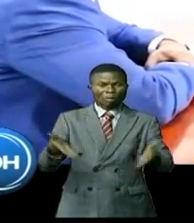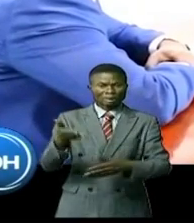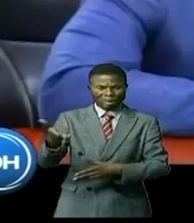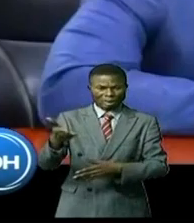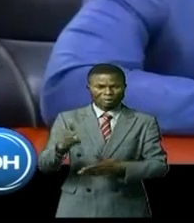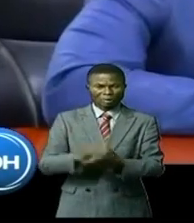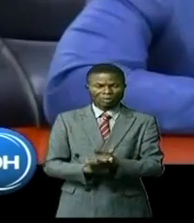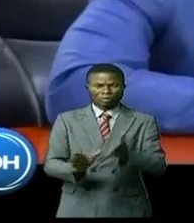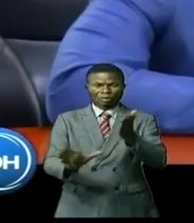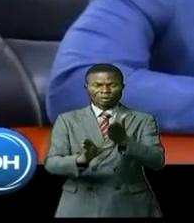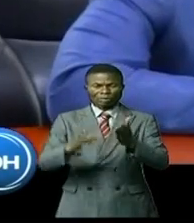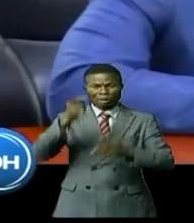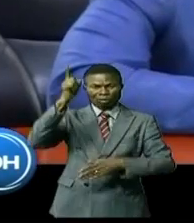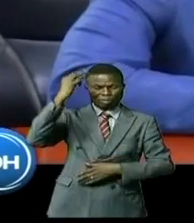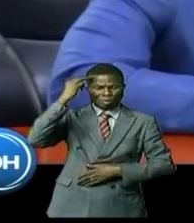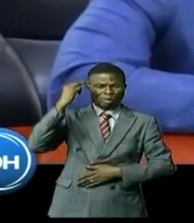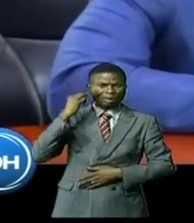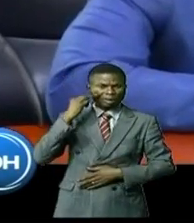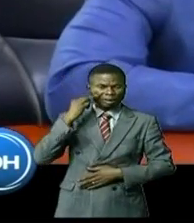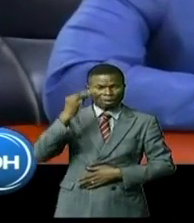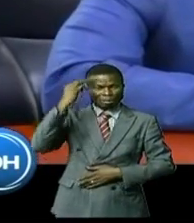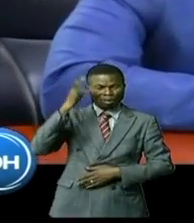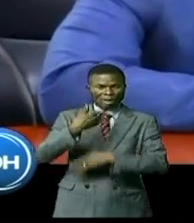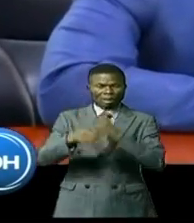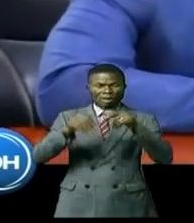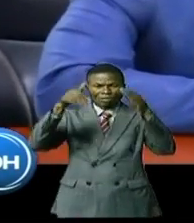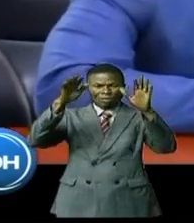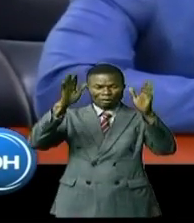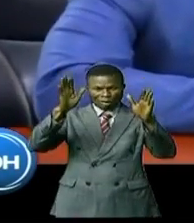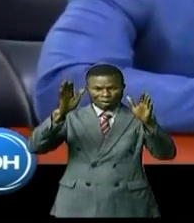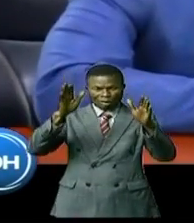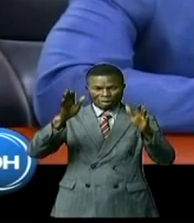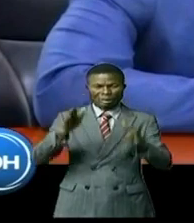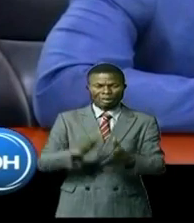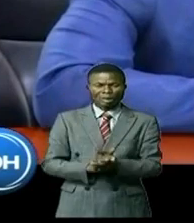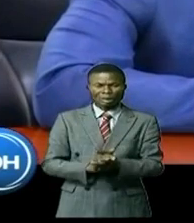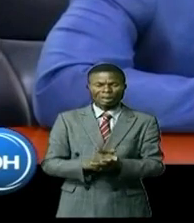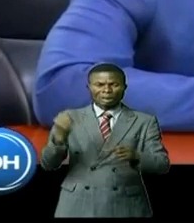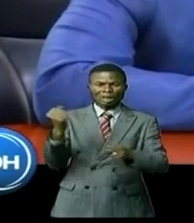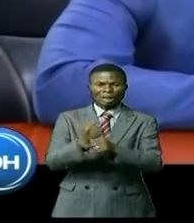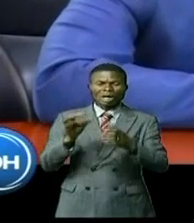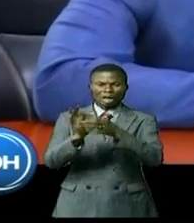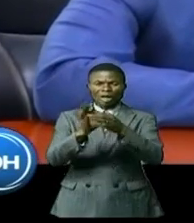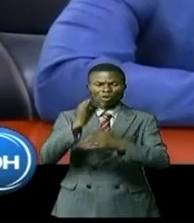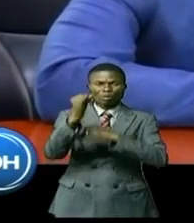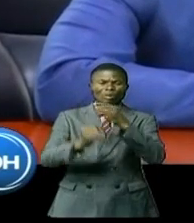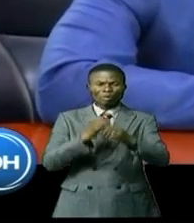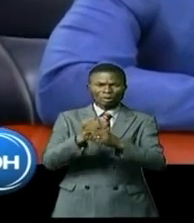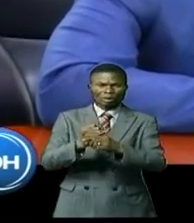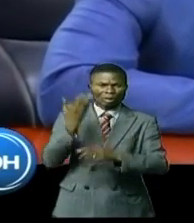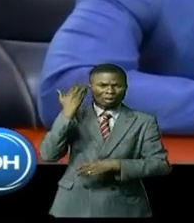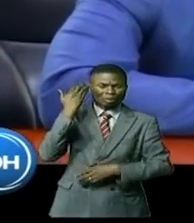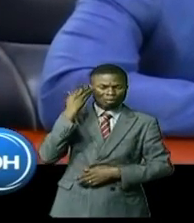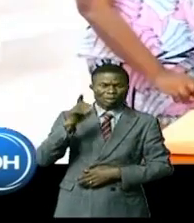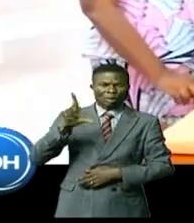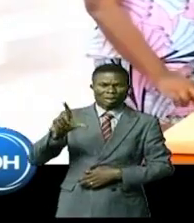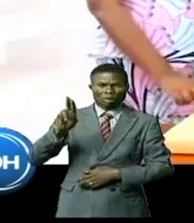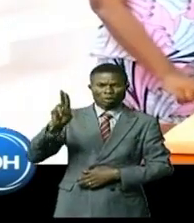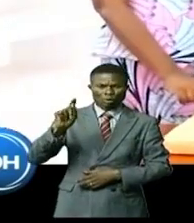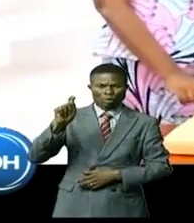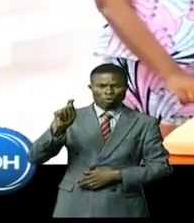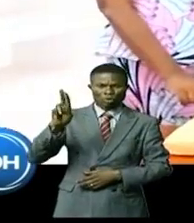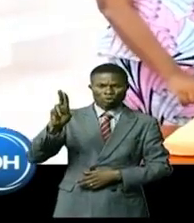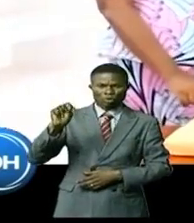Le vice-premier ministre, ministre des Affaires étrangères et de la coopération internationale, Christophe